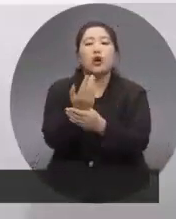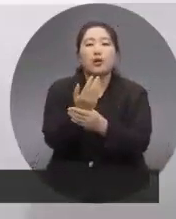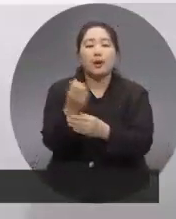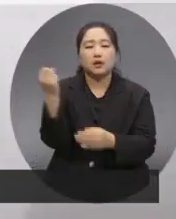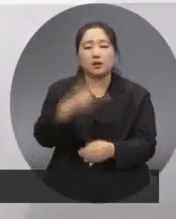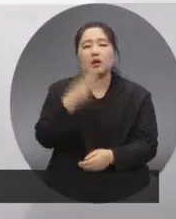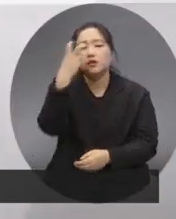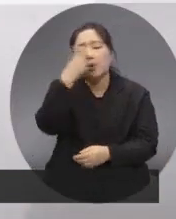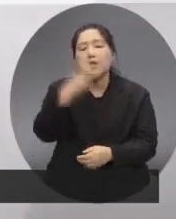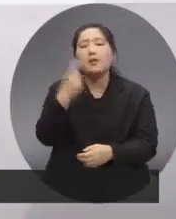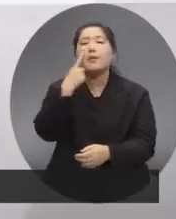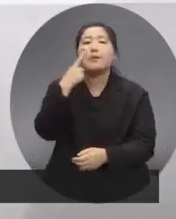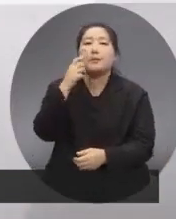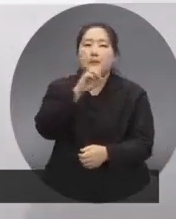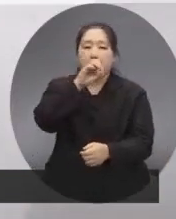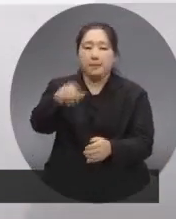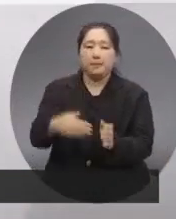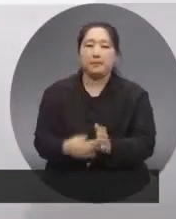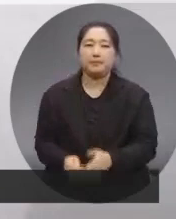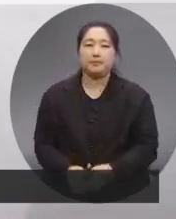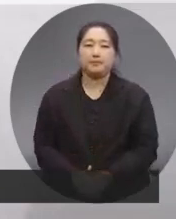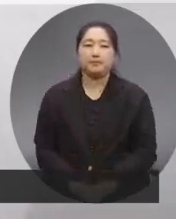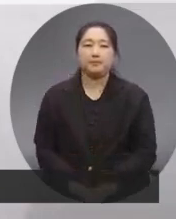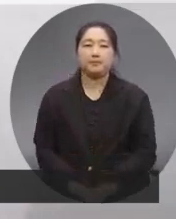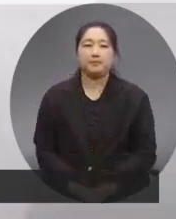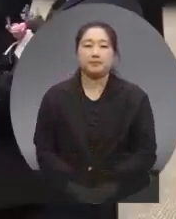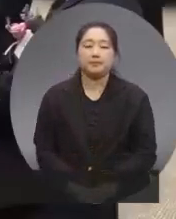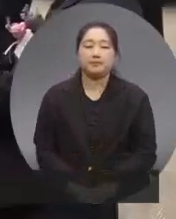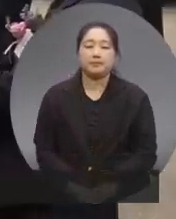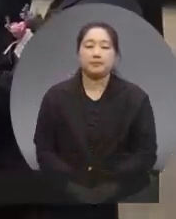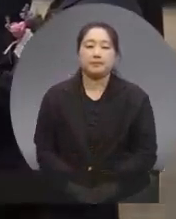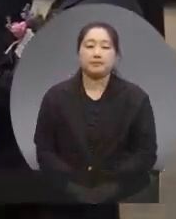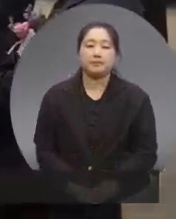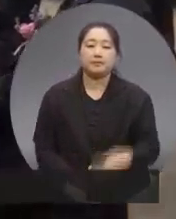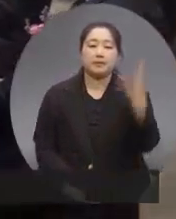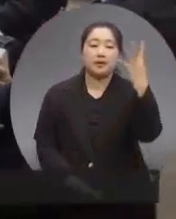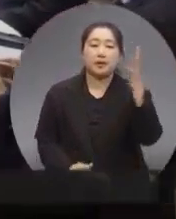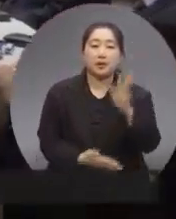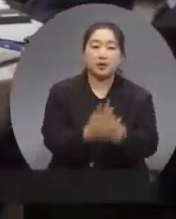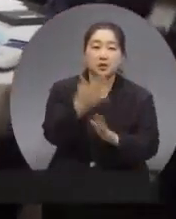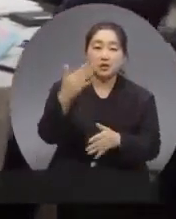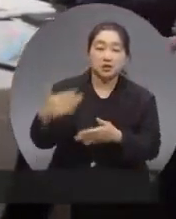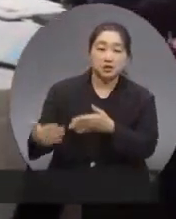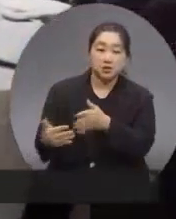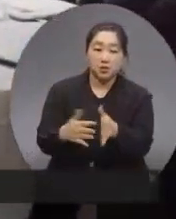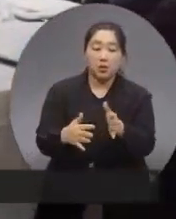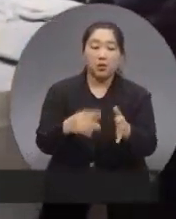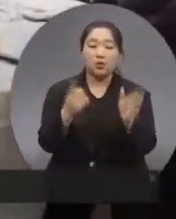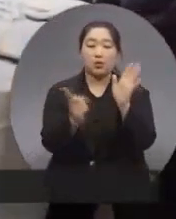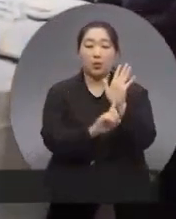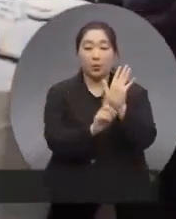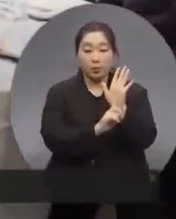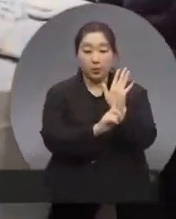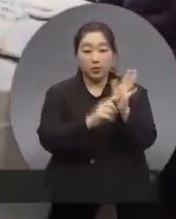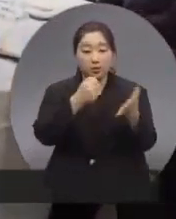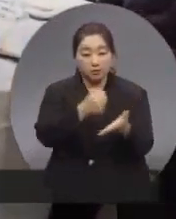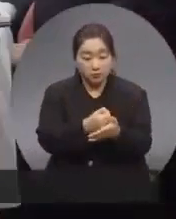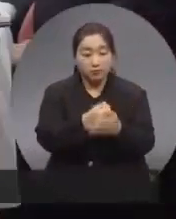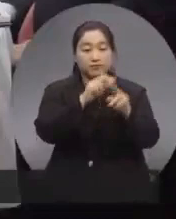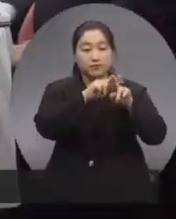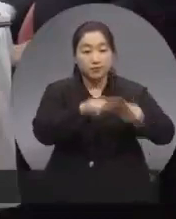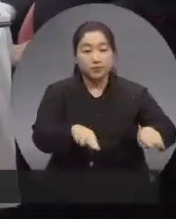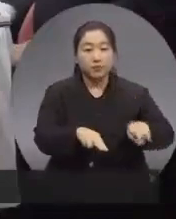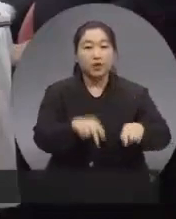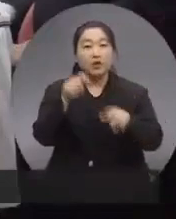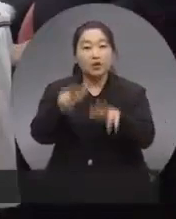있다면서 재검토를 요청한 것으로 알려졌습니다 내게 시도는 사무총장을 공모로 결정했다가 취소하기로 했고